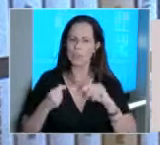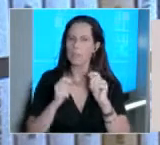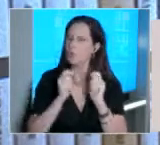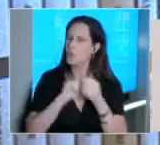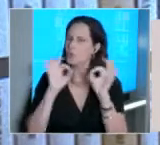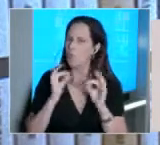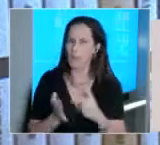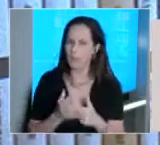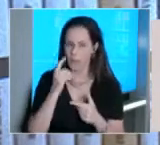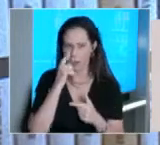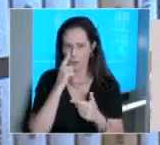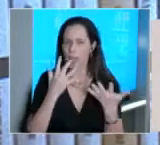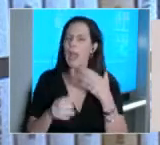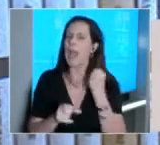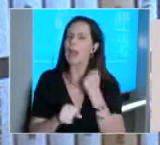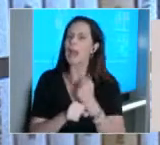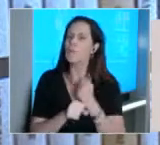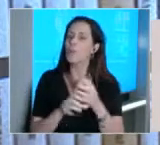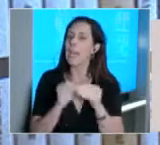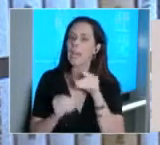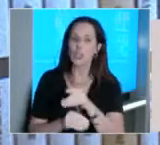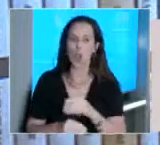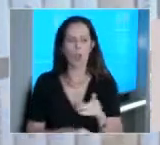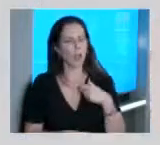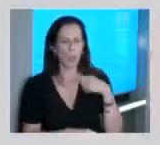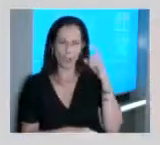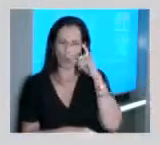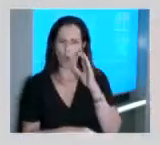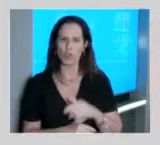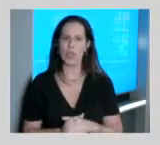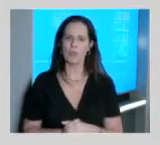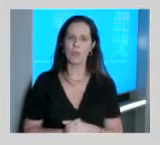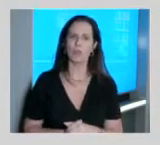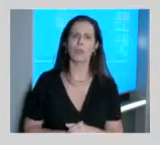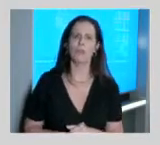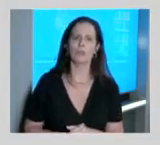פסקה. איך הייתה העבודה מולך? אני חושבת